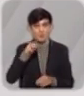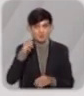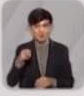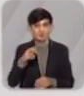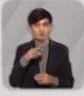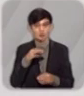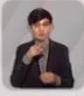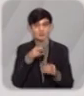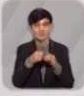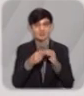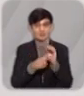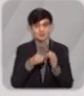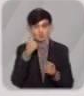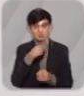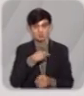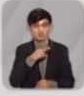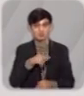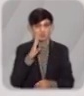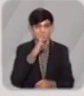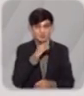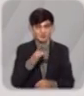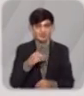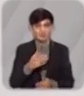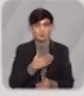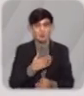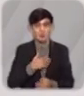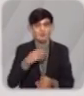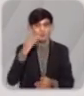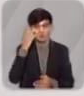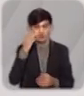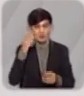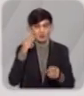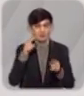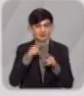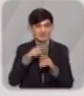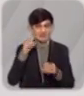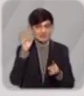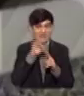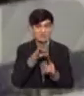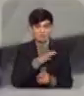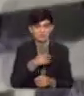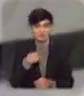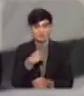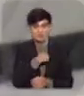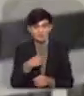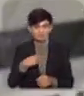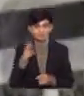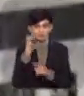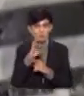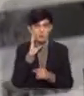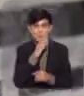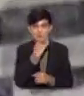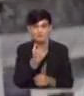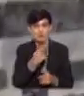кетті. Ендігі арманым тек анамның атынан умра қажылығына бару болды. Өкініш өзегін